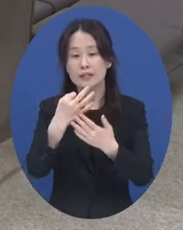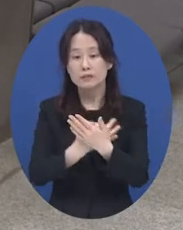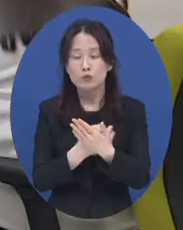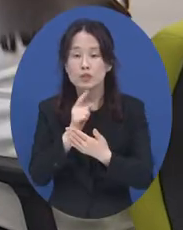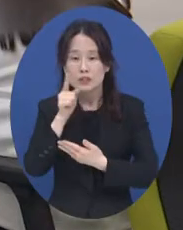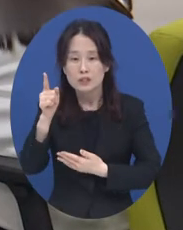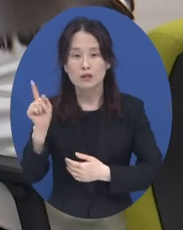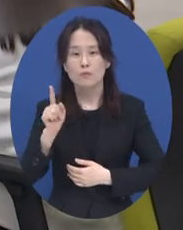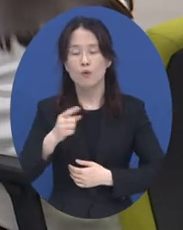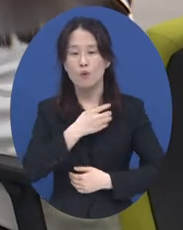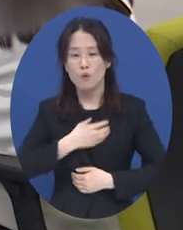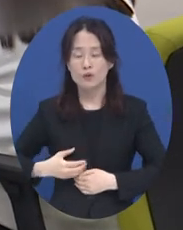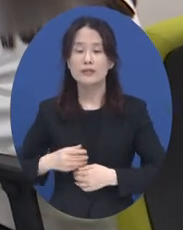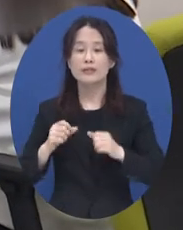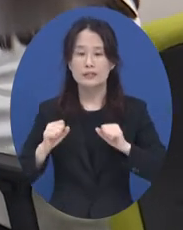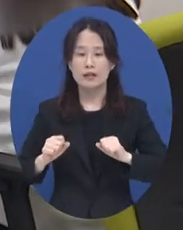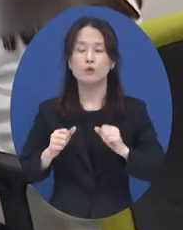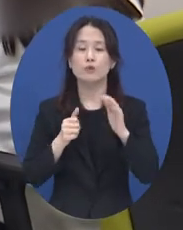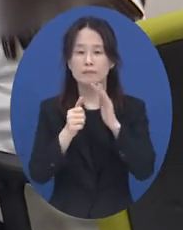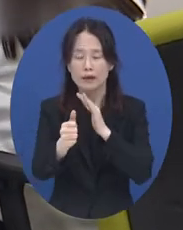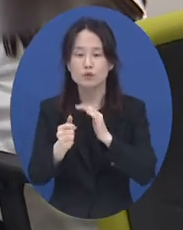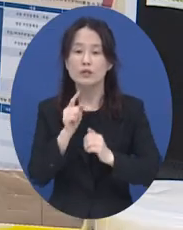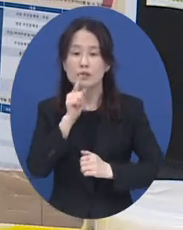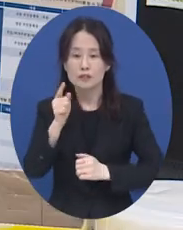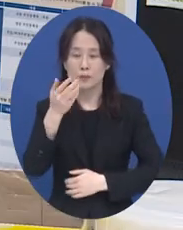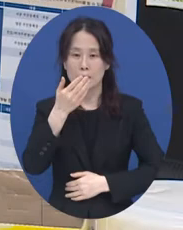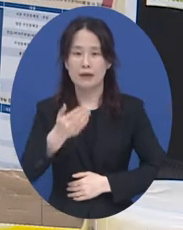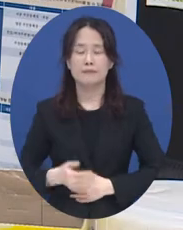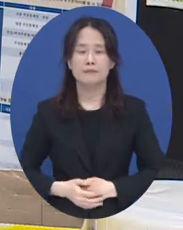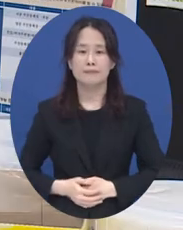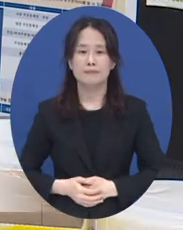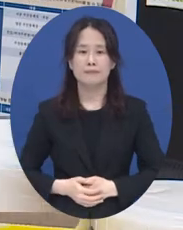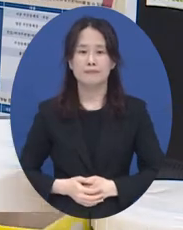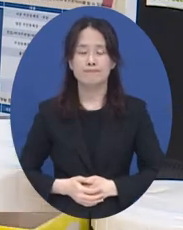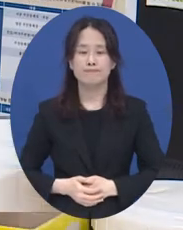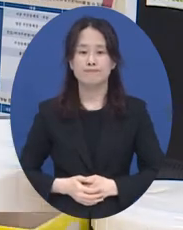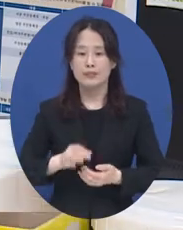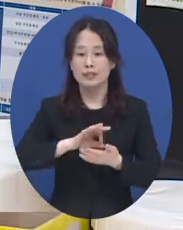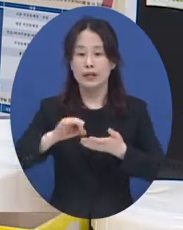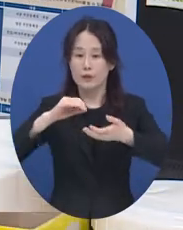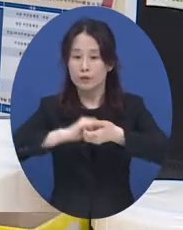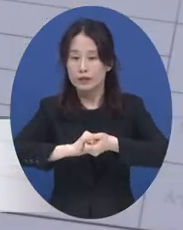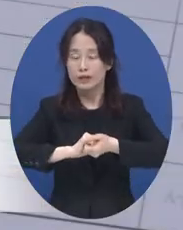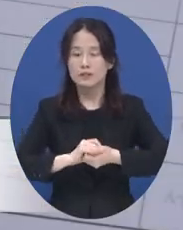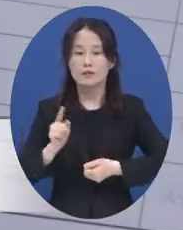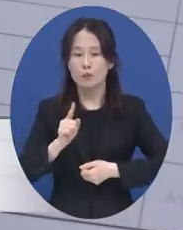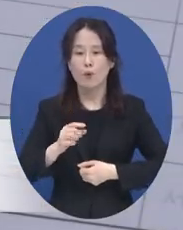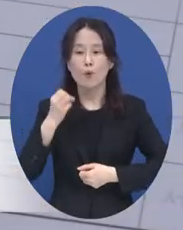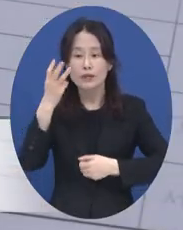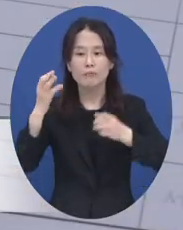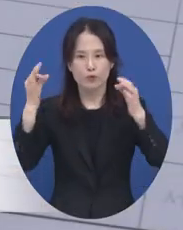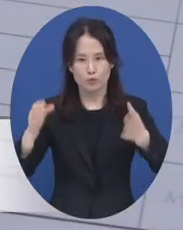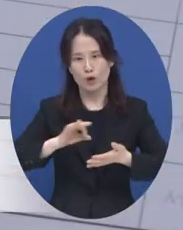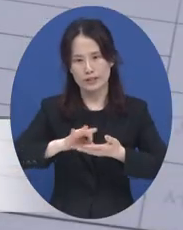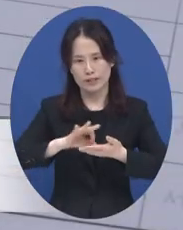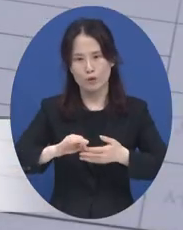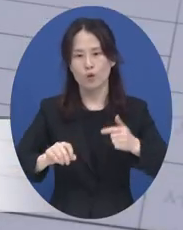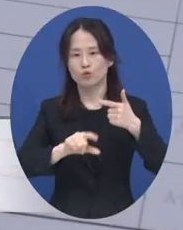재난기본소득 신청은 주소지 읍면동 행정복지센터를 방문하면 됩니다. 사용기한은 지급일로부터 3개월